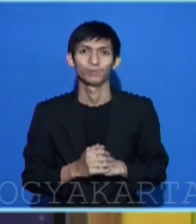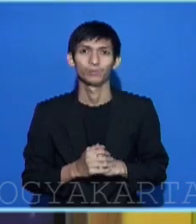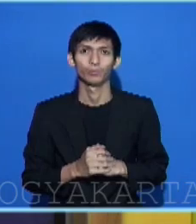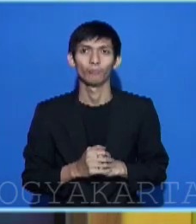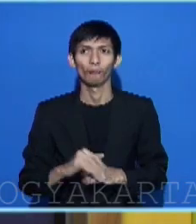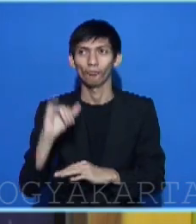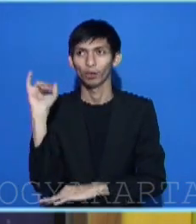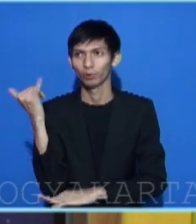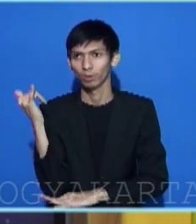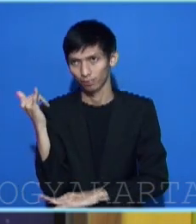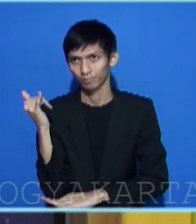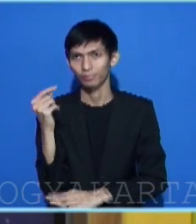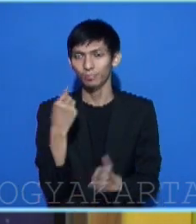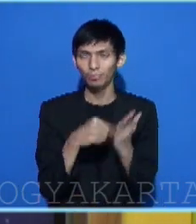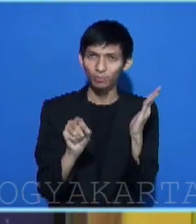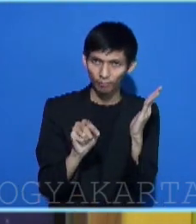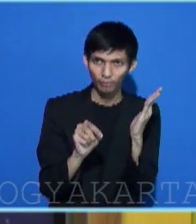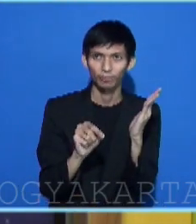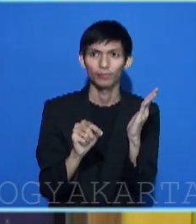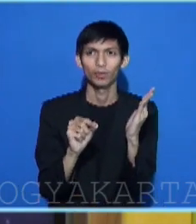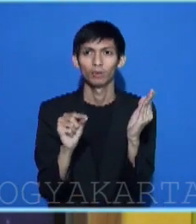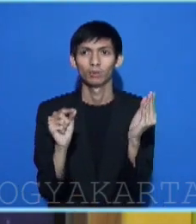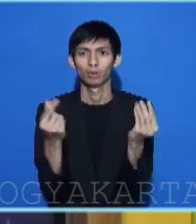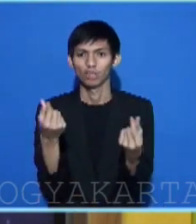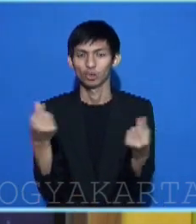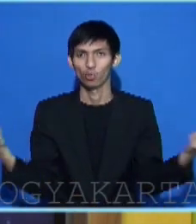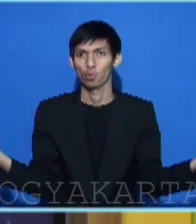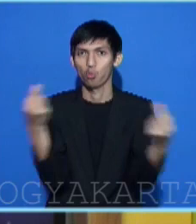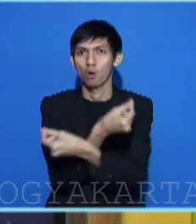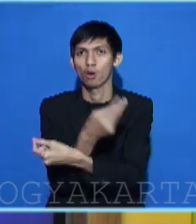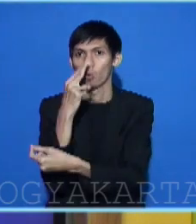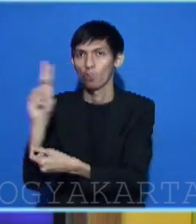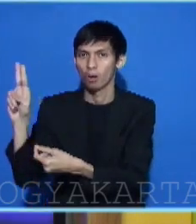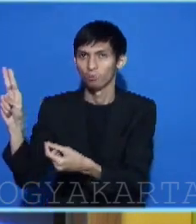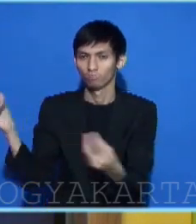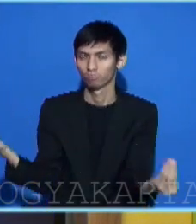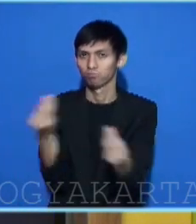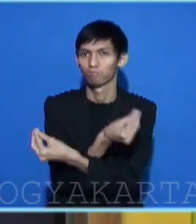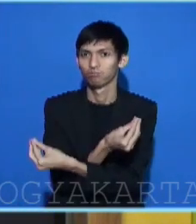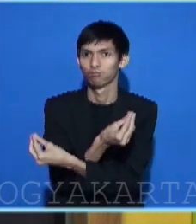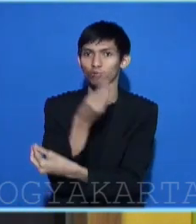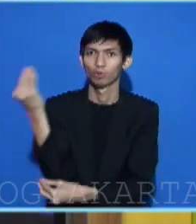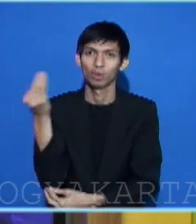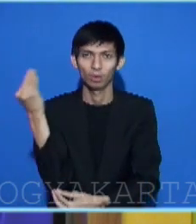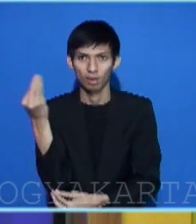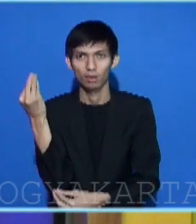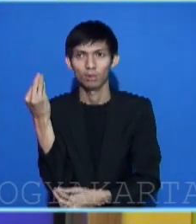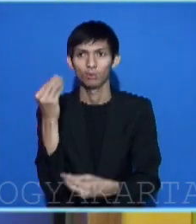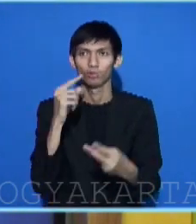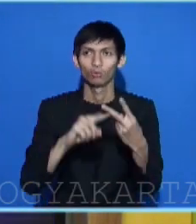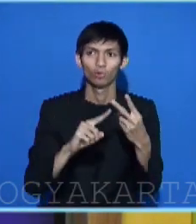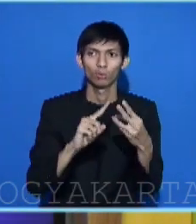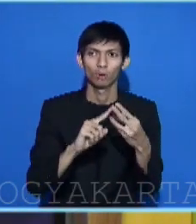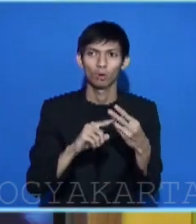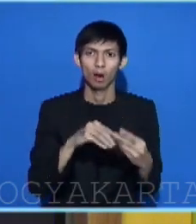DIY memiliki nilai transaksi besar dari penukaran mata uang asing dari sektor pariwisata dan jamaah haji. Hingga